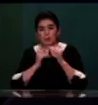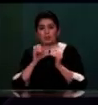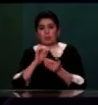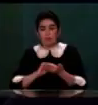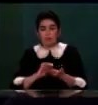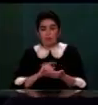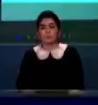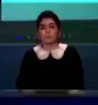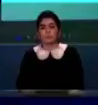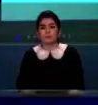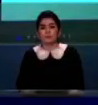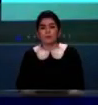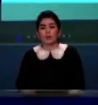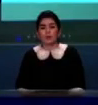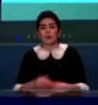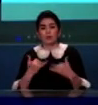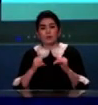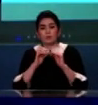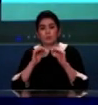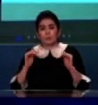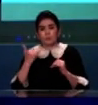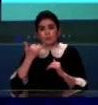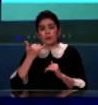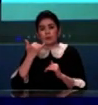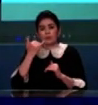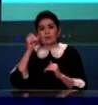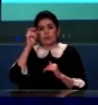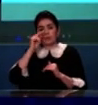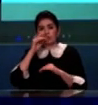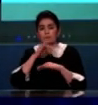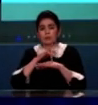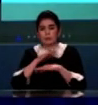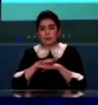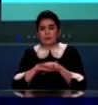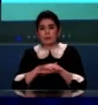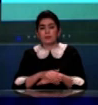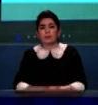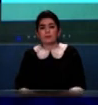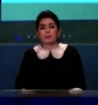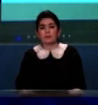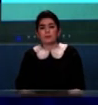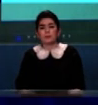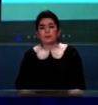eting. Hurmatli bolajonlar, bugungi demakki darsimiz o'z nihoyasiga yetdi.